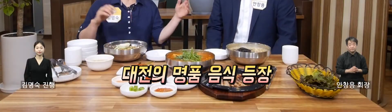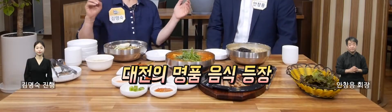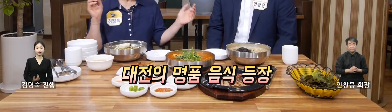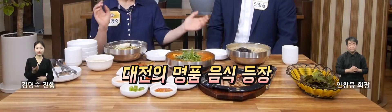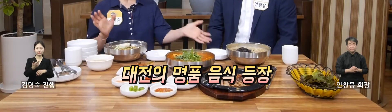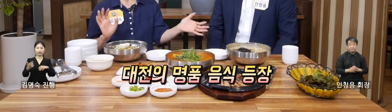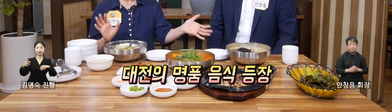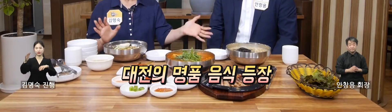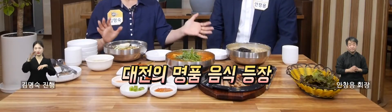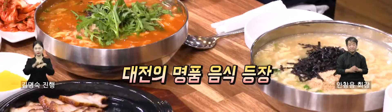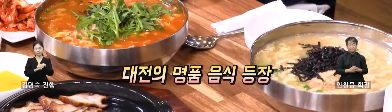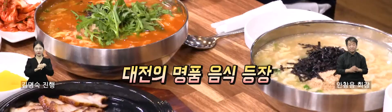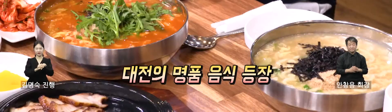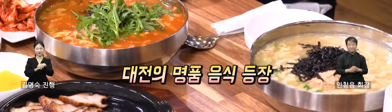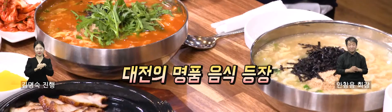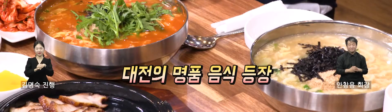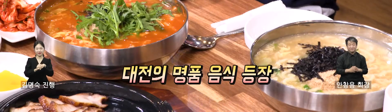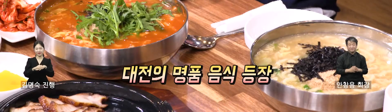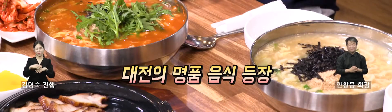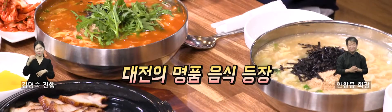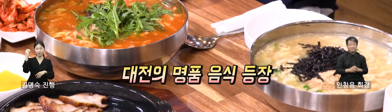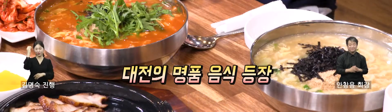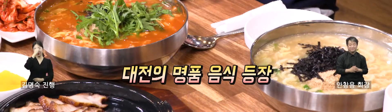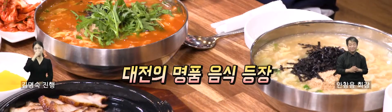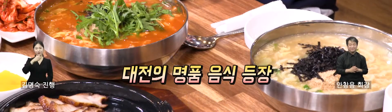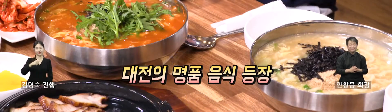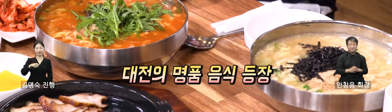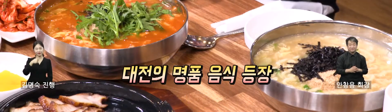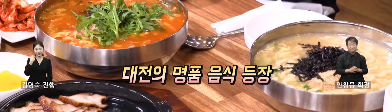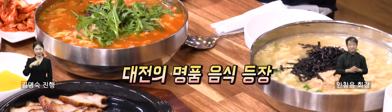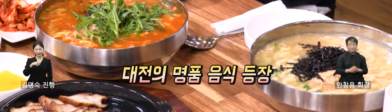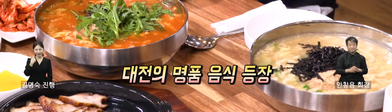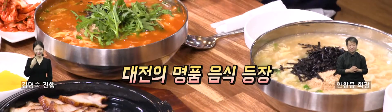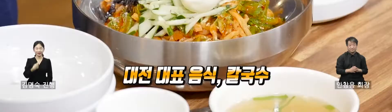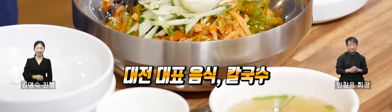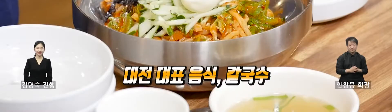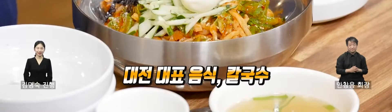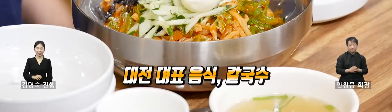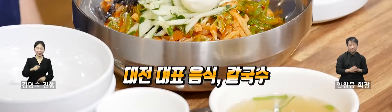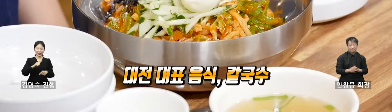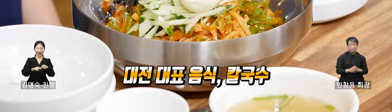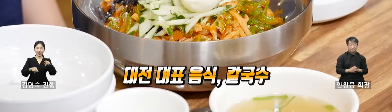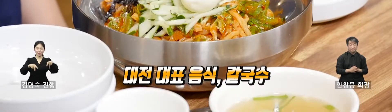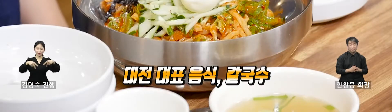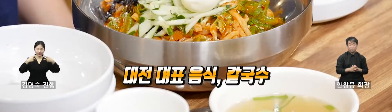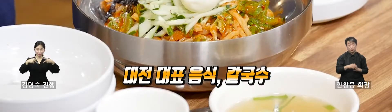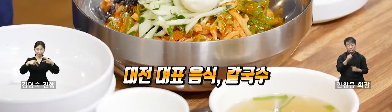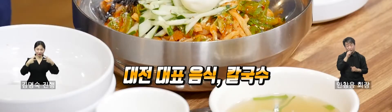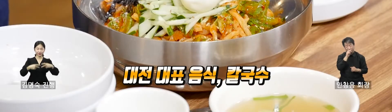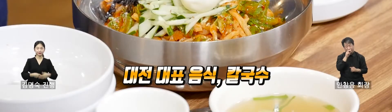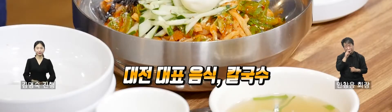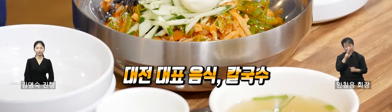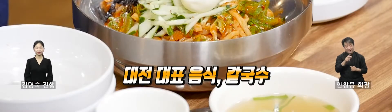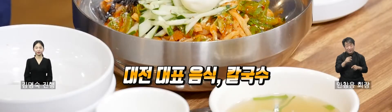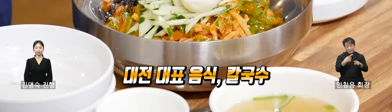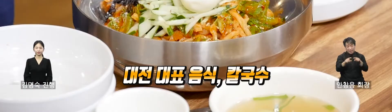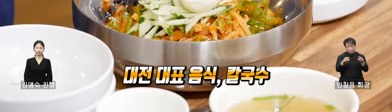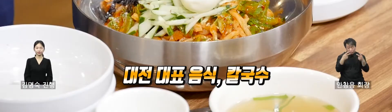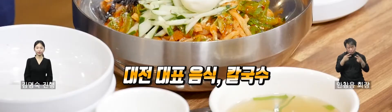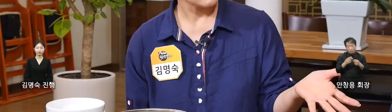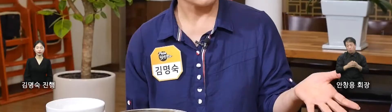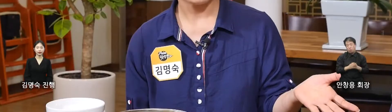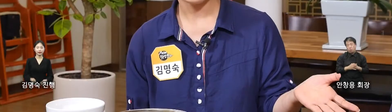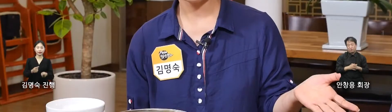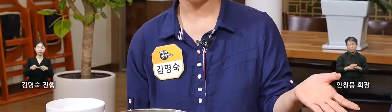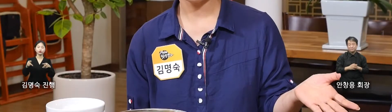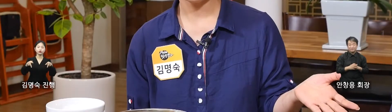대전의 명품이 나왔습니다. 명품. 대전의 브랜드 칼국수. 와, 네. 칼국수. 이